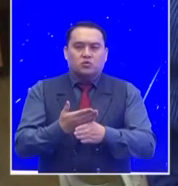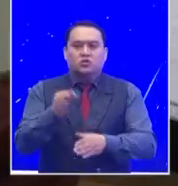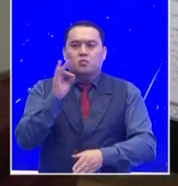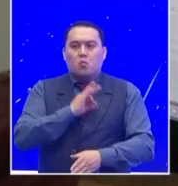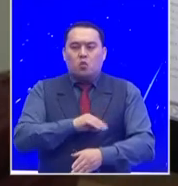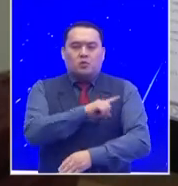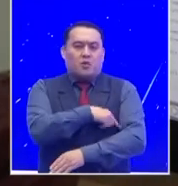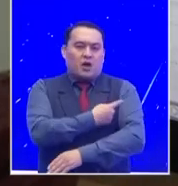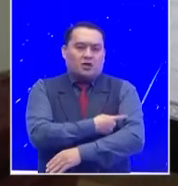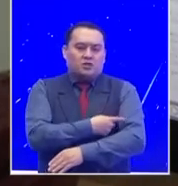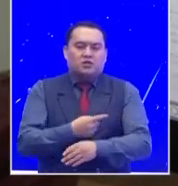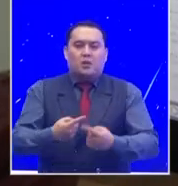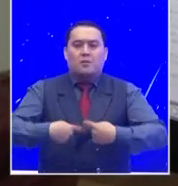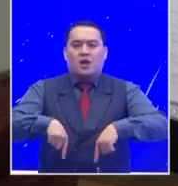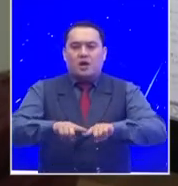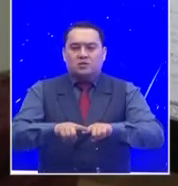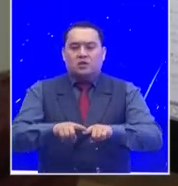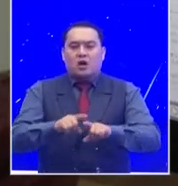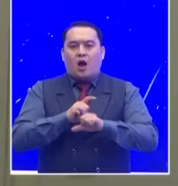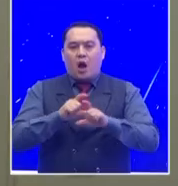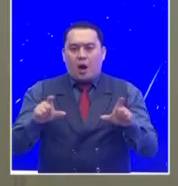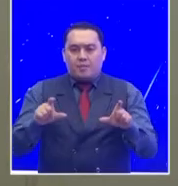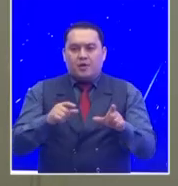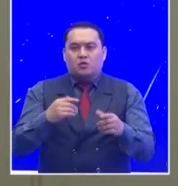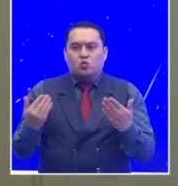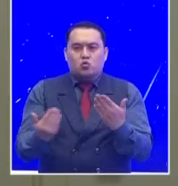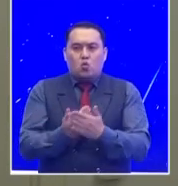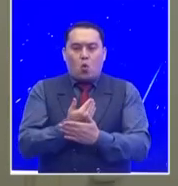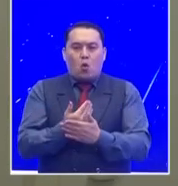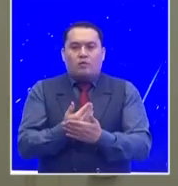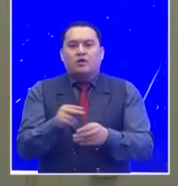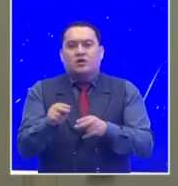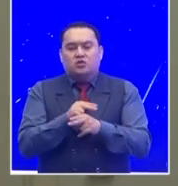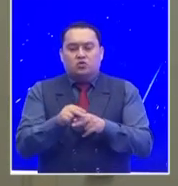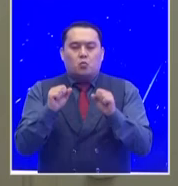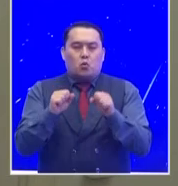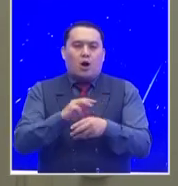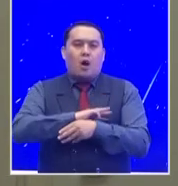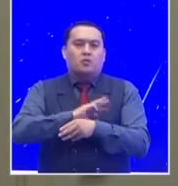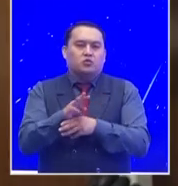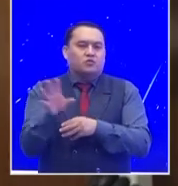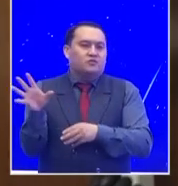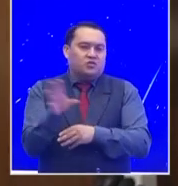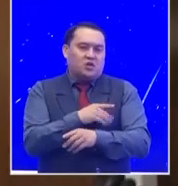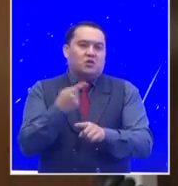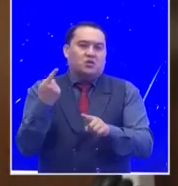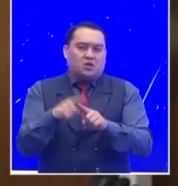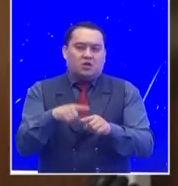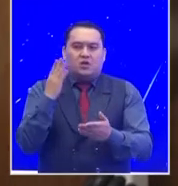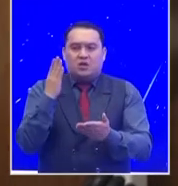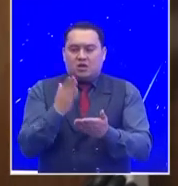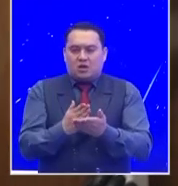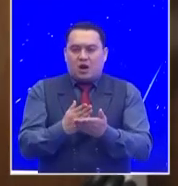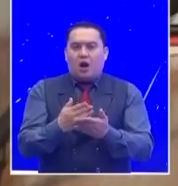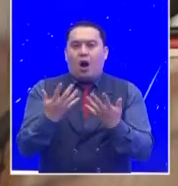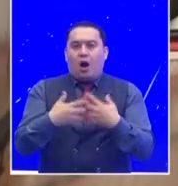используют медико-спасательные пункты. Объект имеет в распоряжении современный реанимобиль. Он оснащен по последнему слову техники – дефибриллятор,